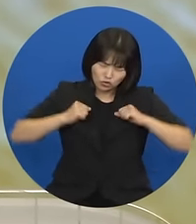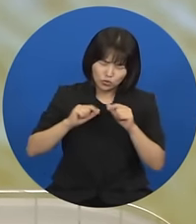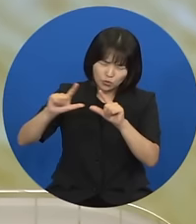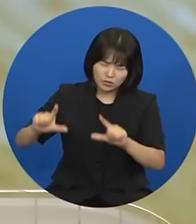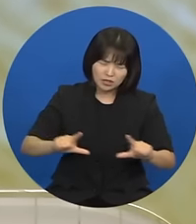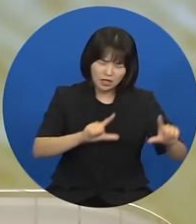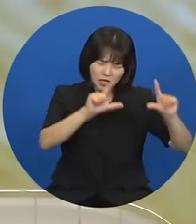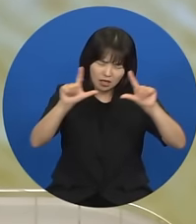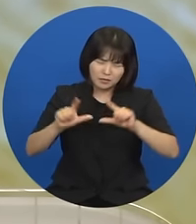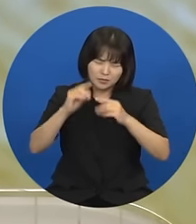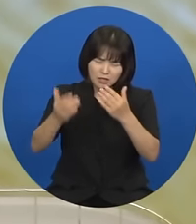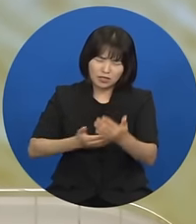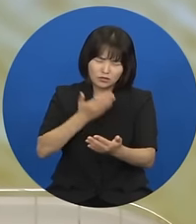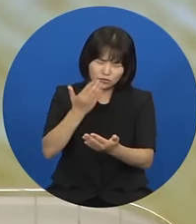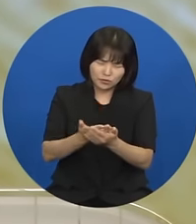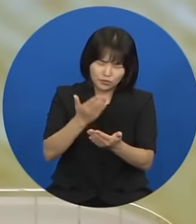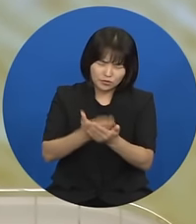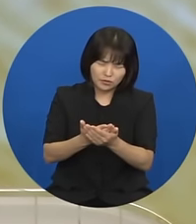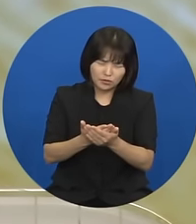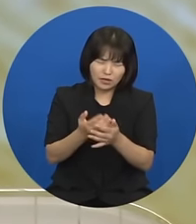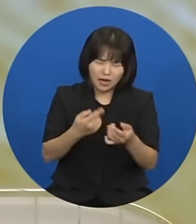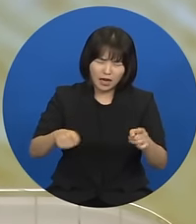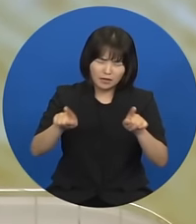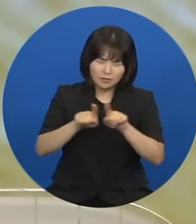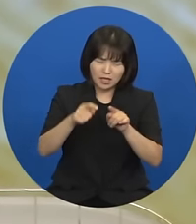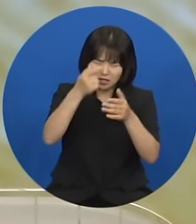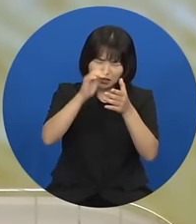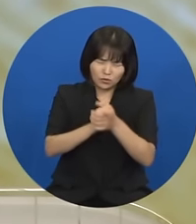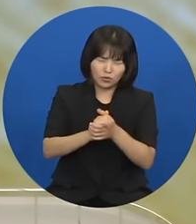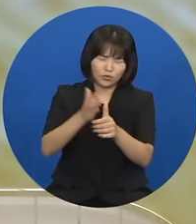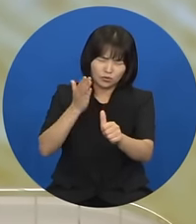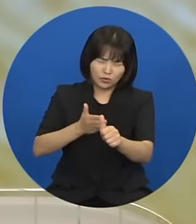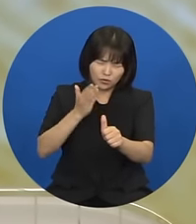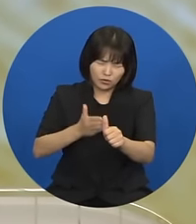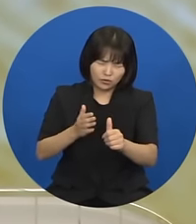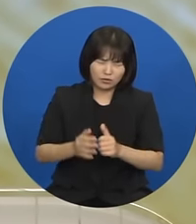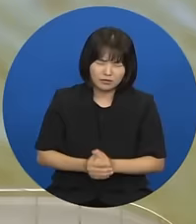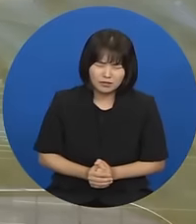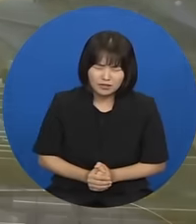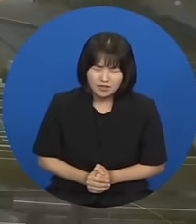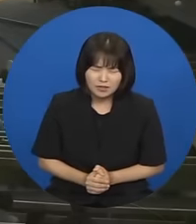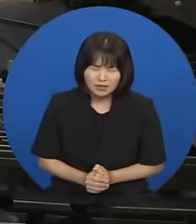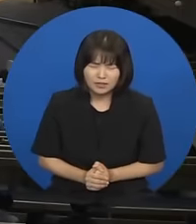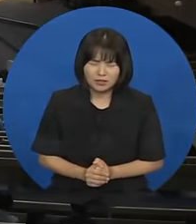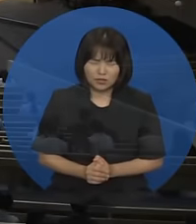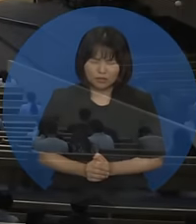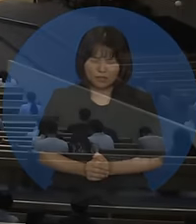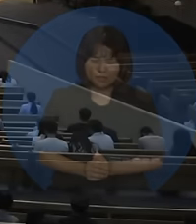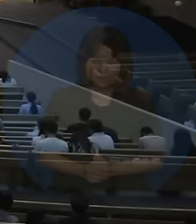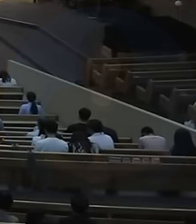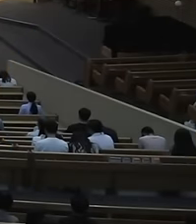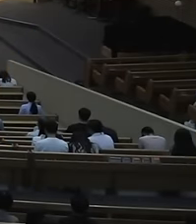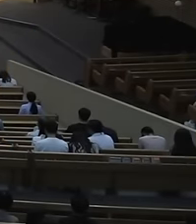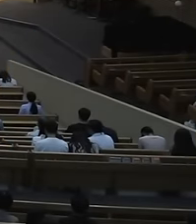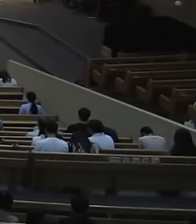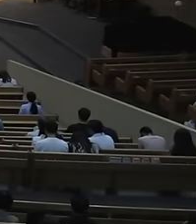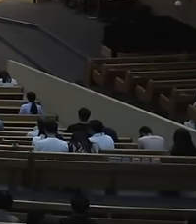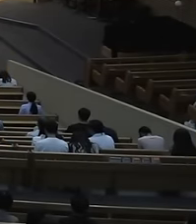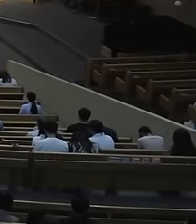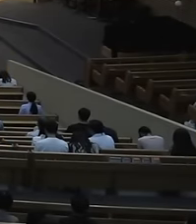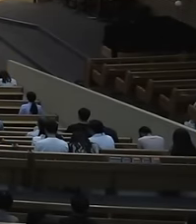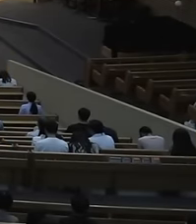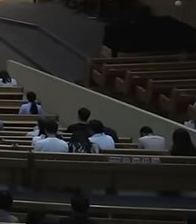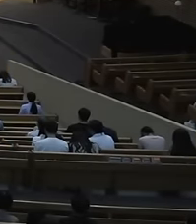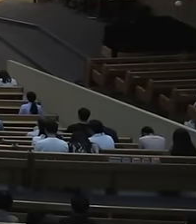삶을 살게 하여 주옵소서. 우리 함께 합심하여 기도하겠습니다. 오 아버지 하나님, 감사합니다. 하나님, 이